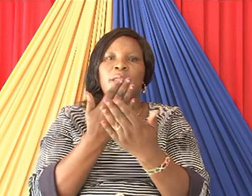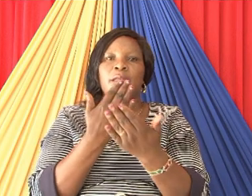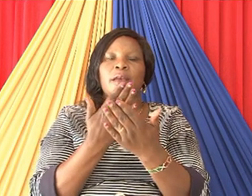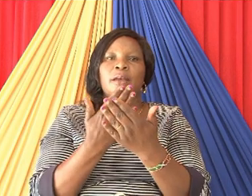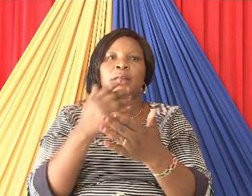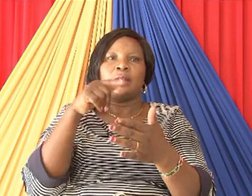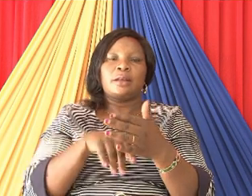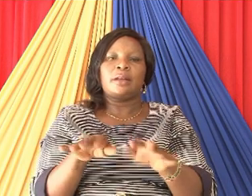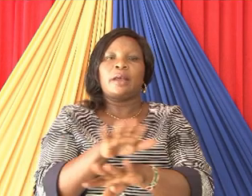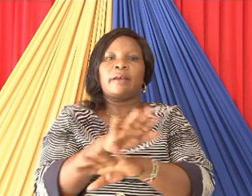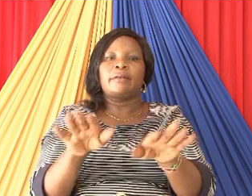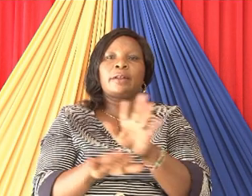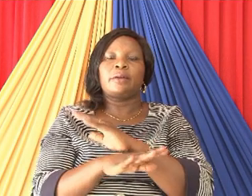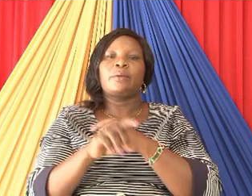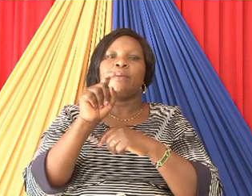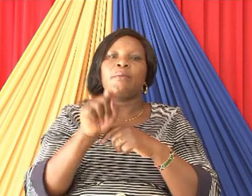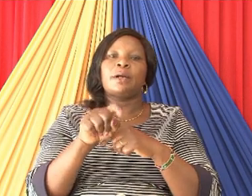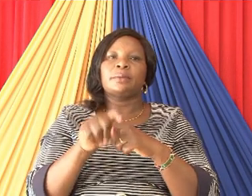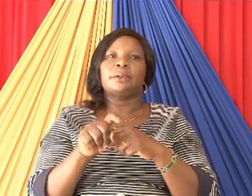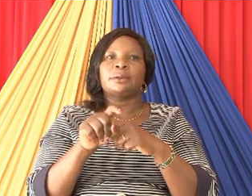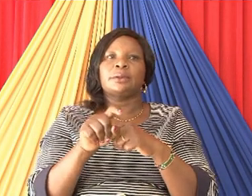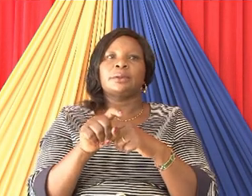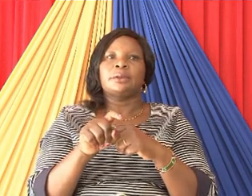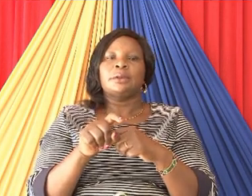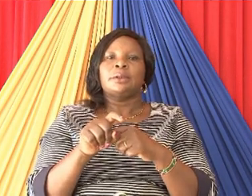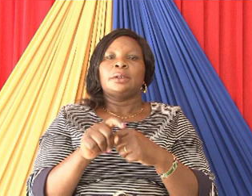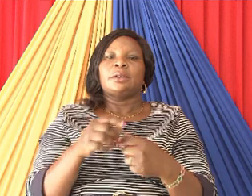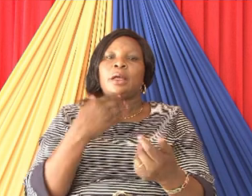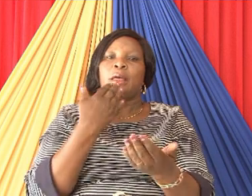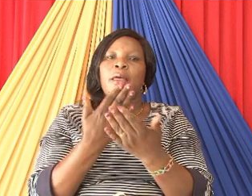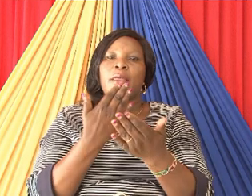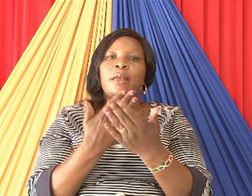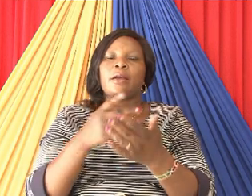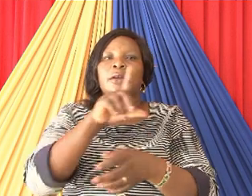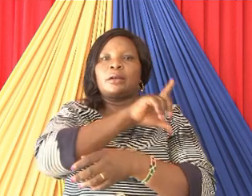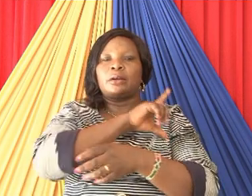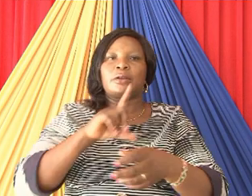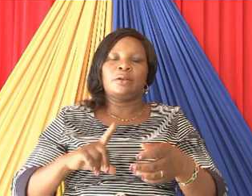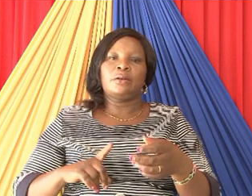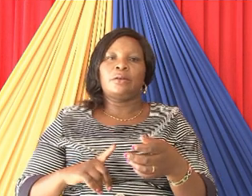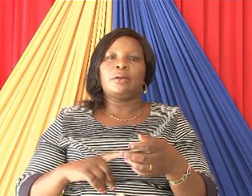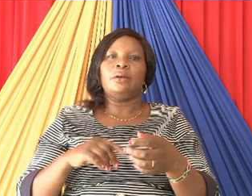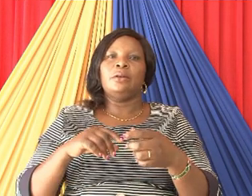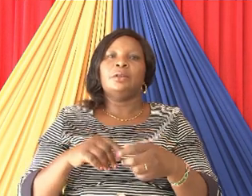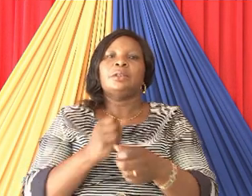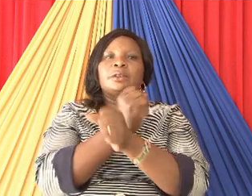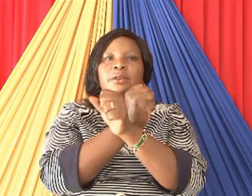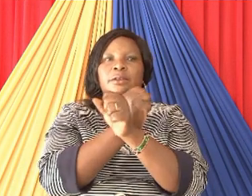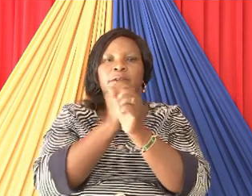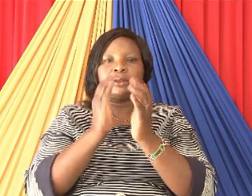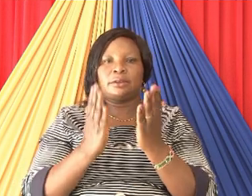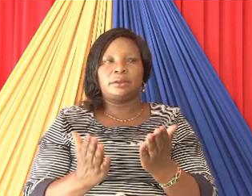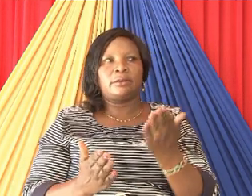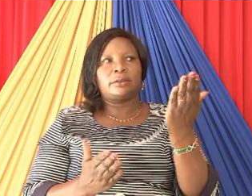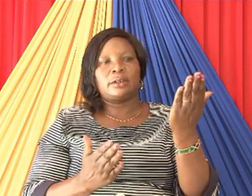katika hali zote lazima tumshukuru Mungu. Nimeokoka, Yesu ni Bwana, amezidi kuwa Mungu na mwokozi